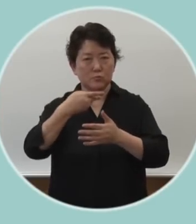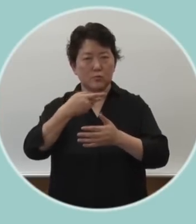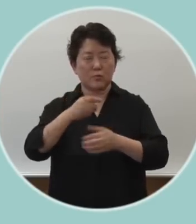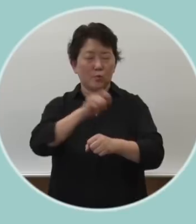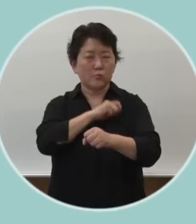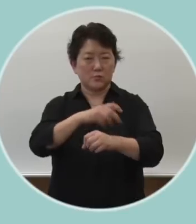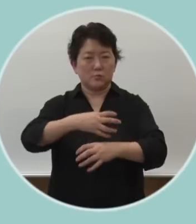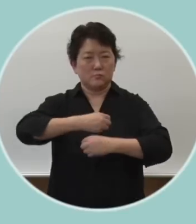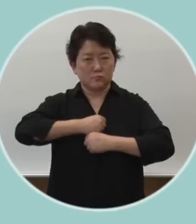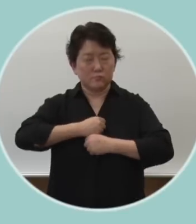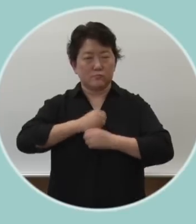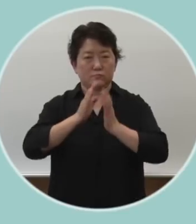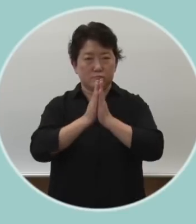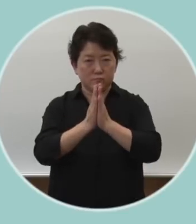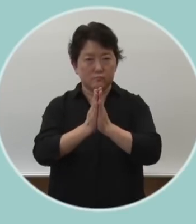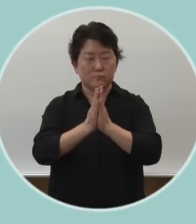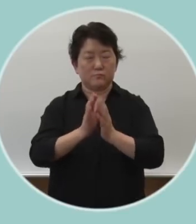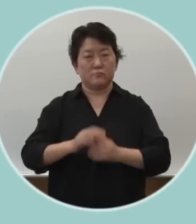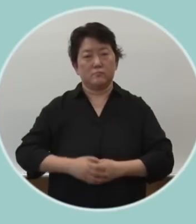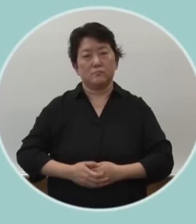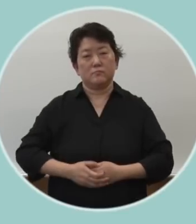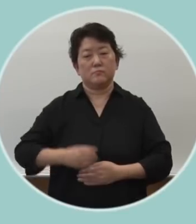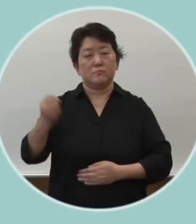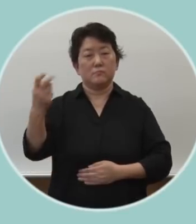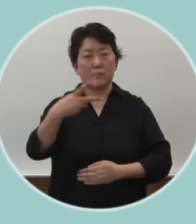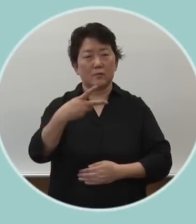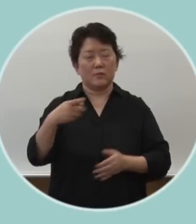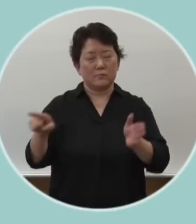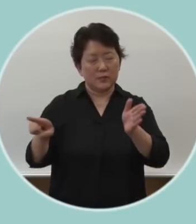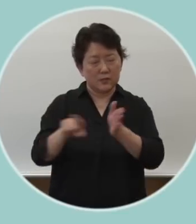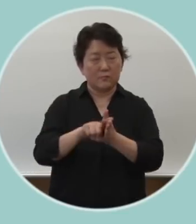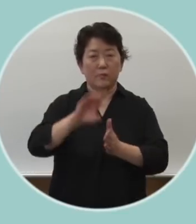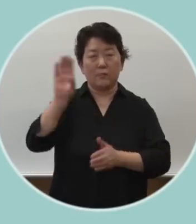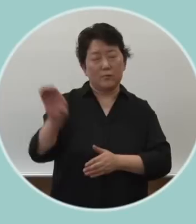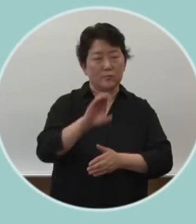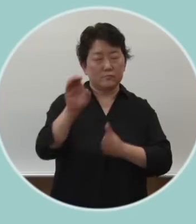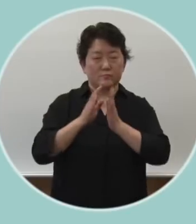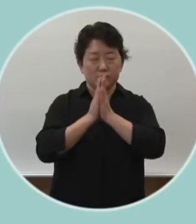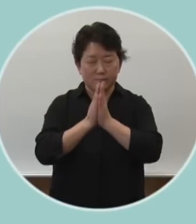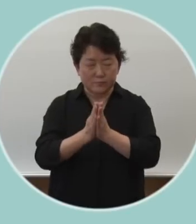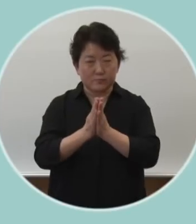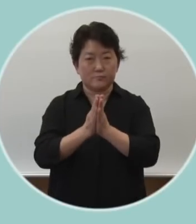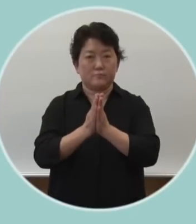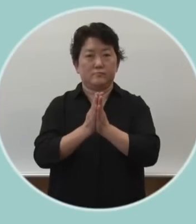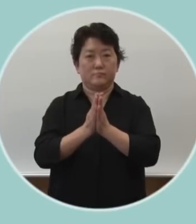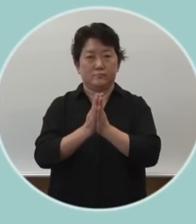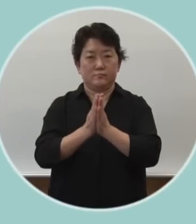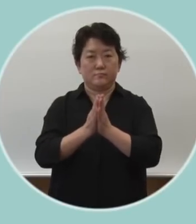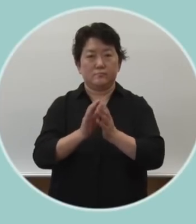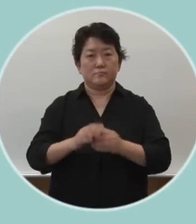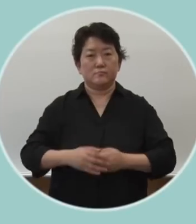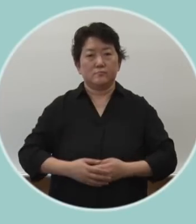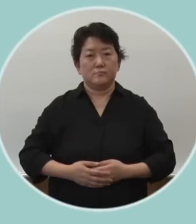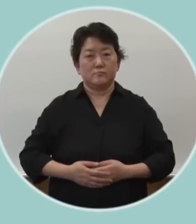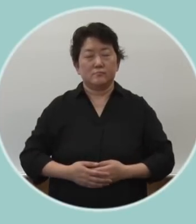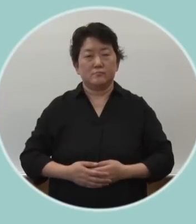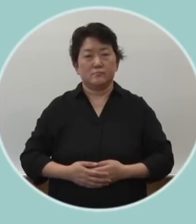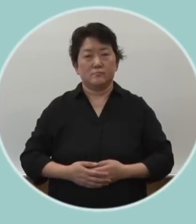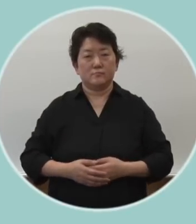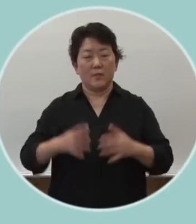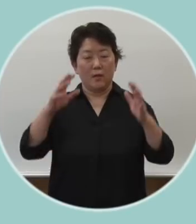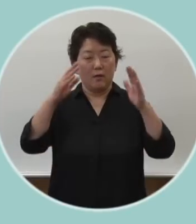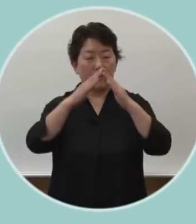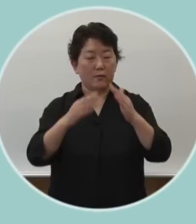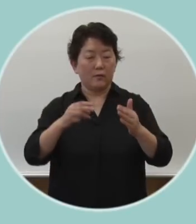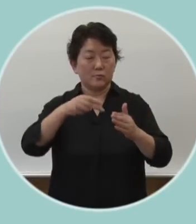をいただきたいと思います。またこれまでも何度もお願いをしてまいりましたことでありますが、会食